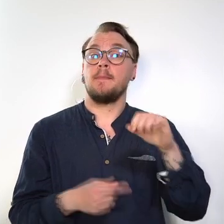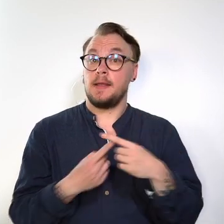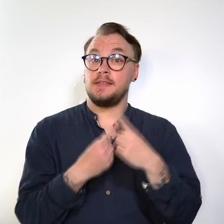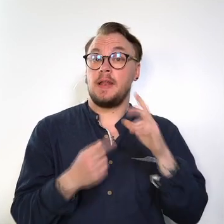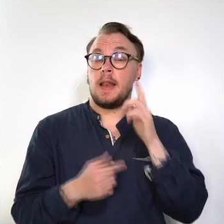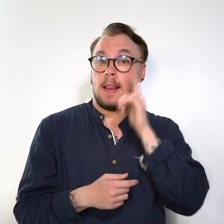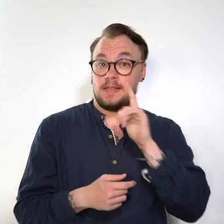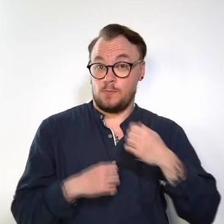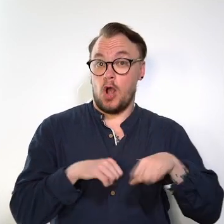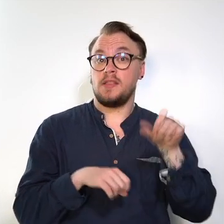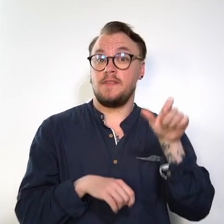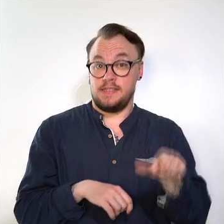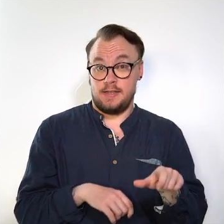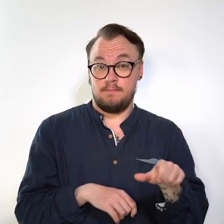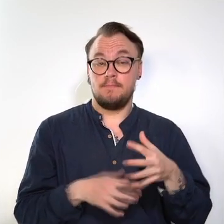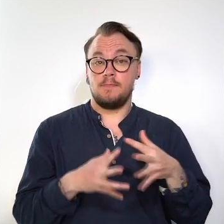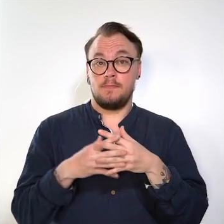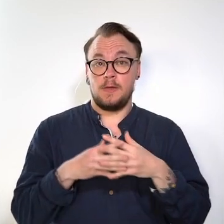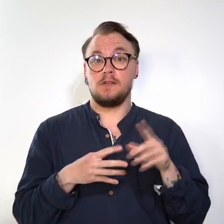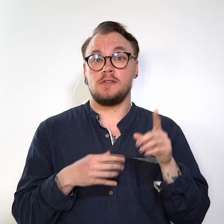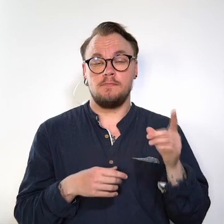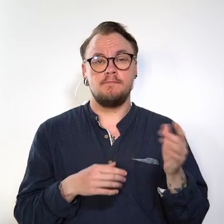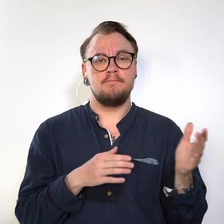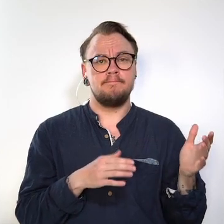Jenkeissä. Sitten